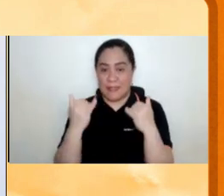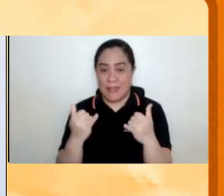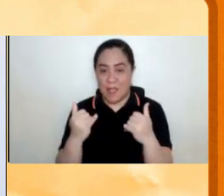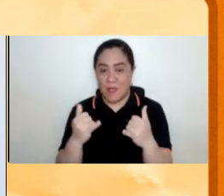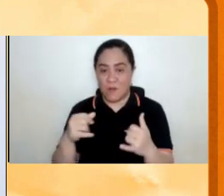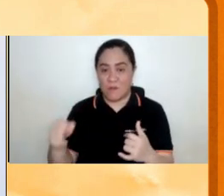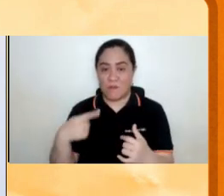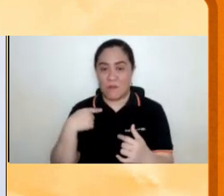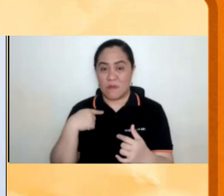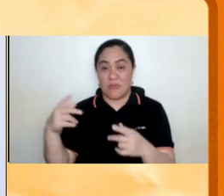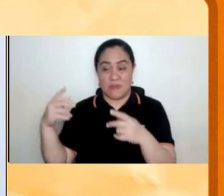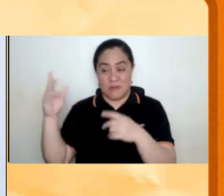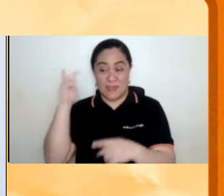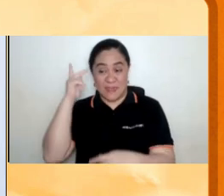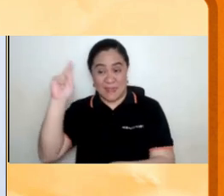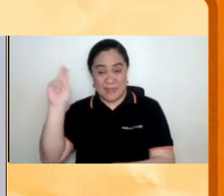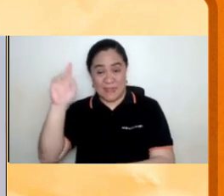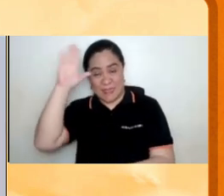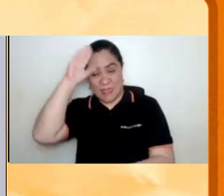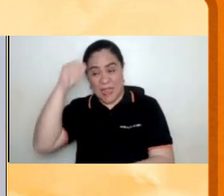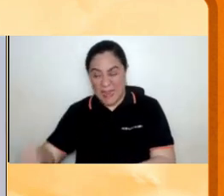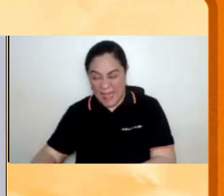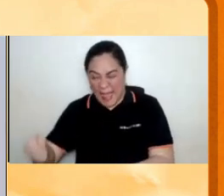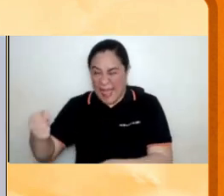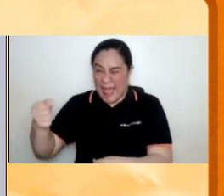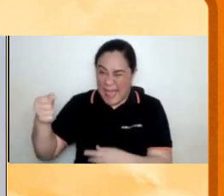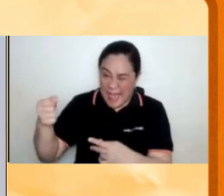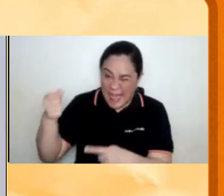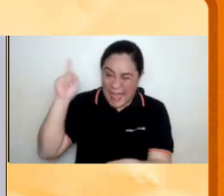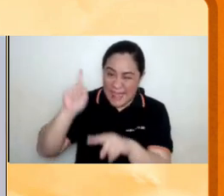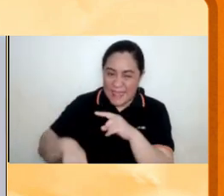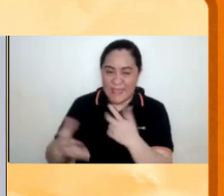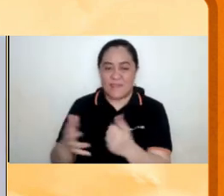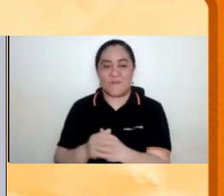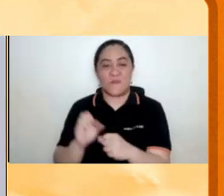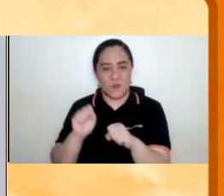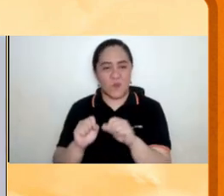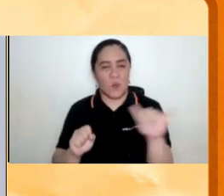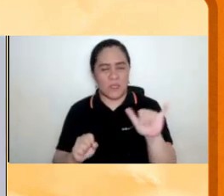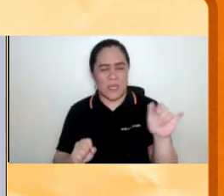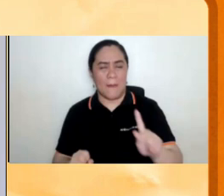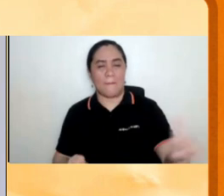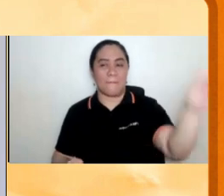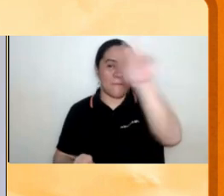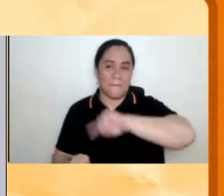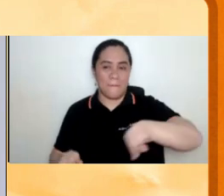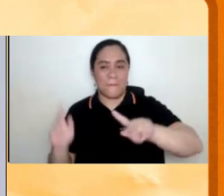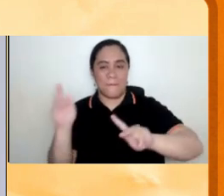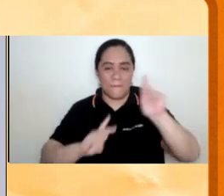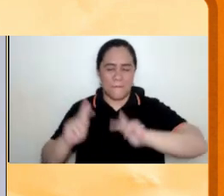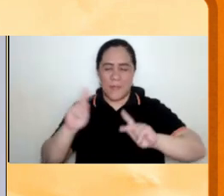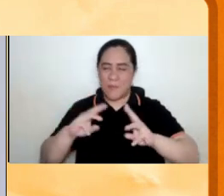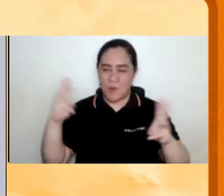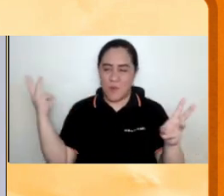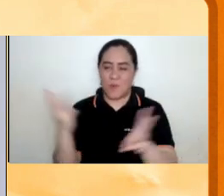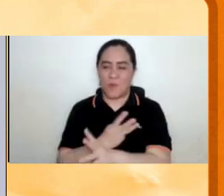ay hirap na si Carlo na kargahin. Marahil ganito rin ang nangyayari sa mga taong nakararanas ng matindi at